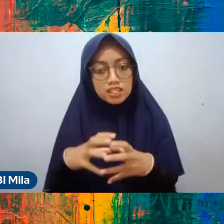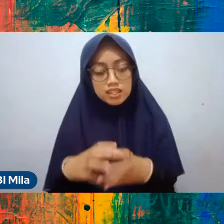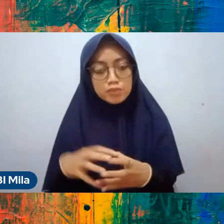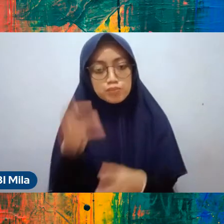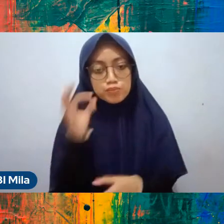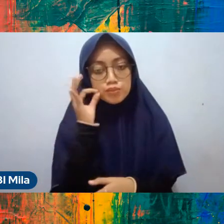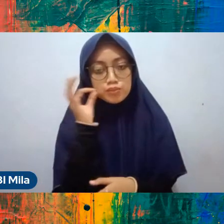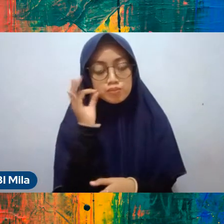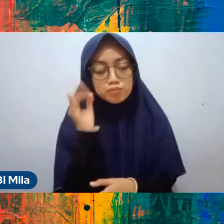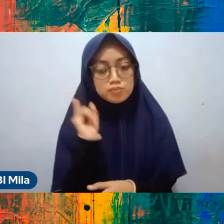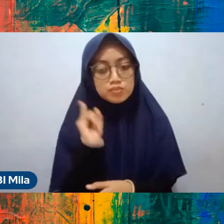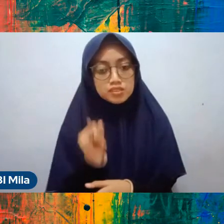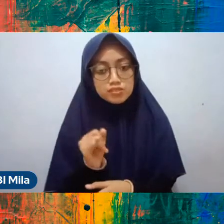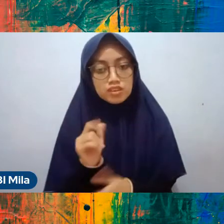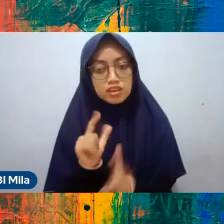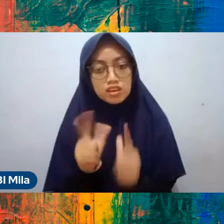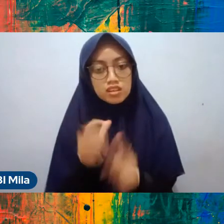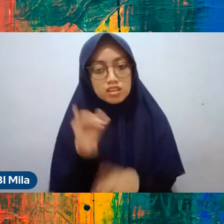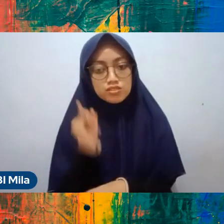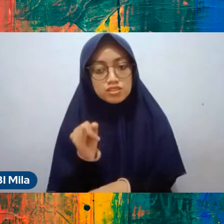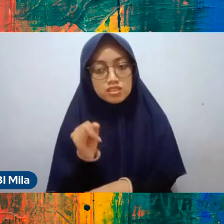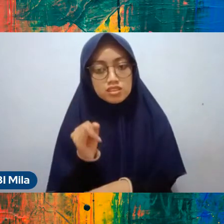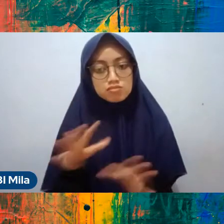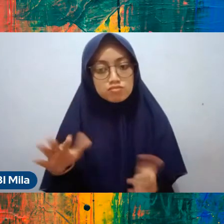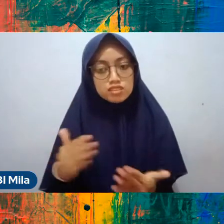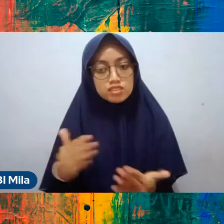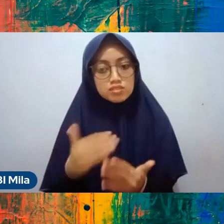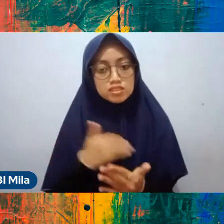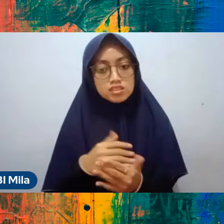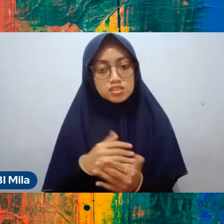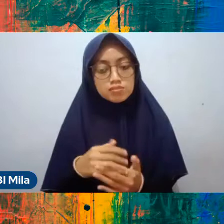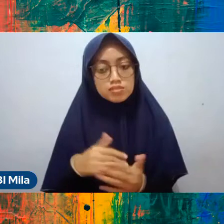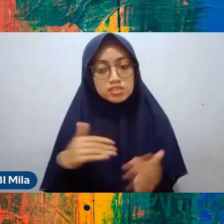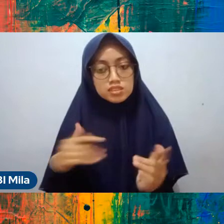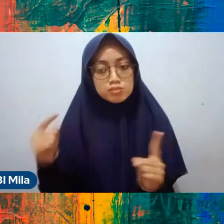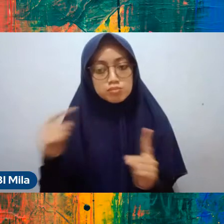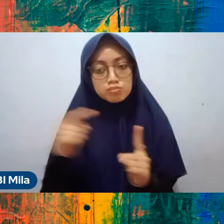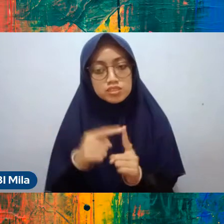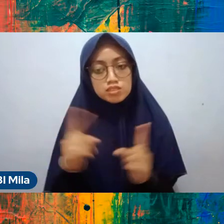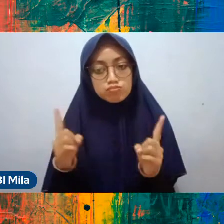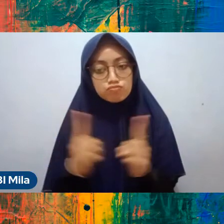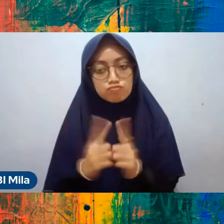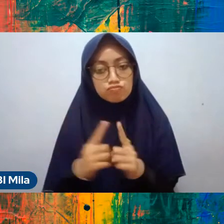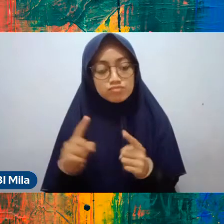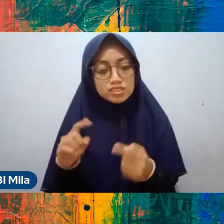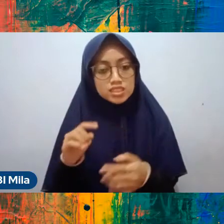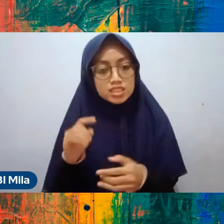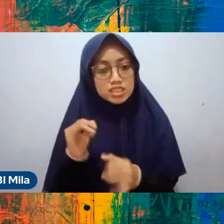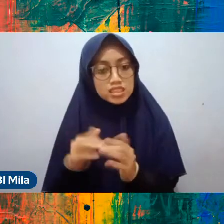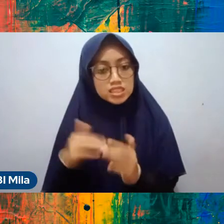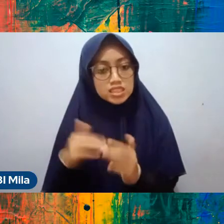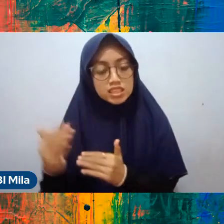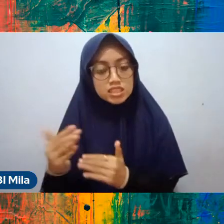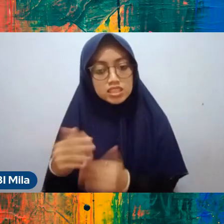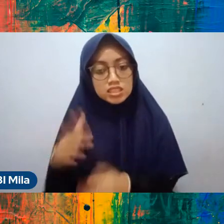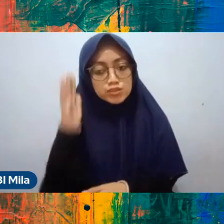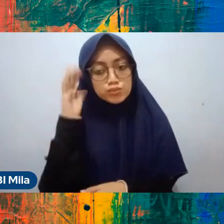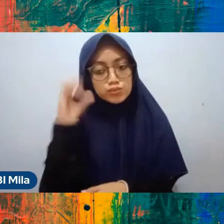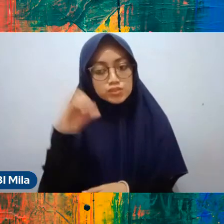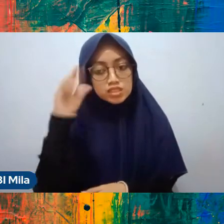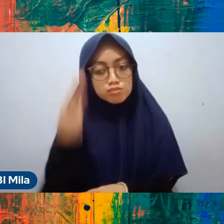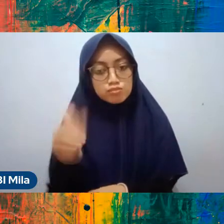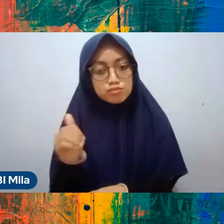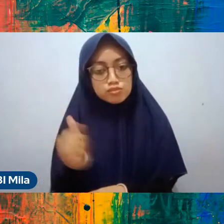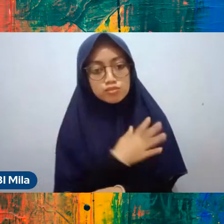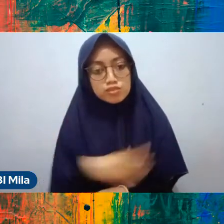diri. Sampai bertemu di agenda berikutnya. Wabillahi taufik wal hidayah. Wassalamualaikum warahmatullahi wabarakatuh. Salam